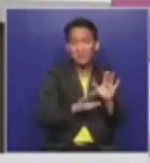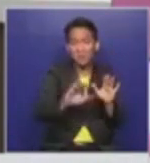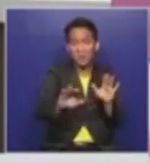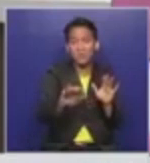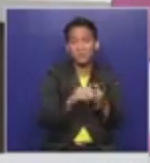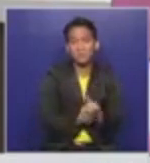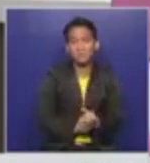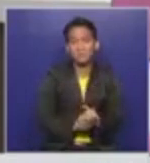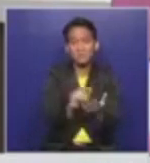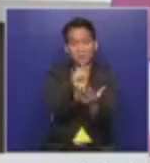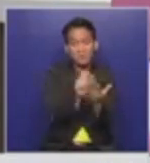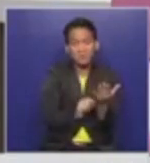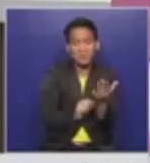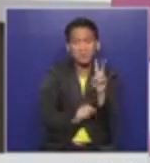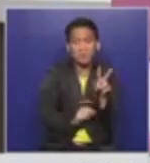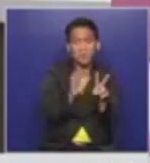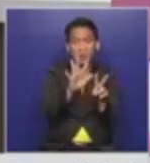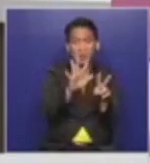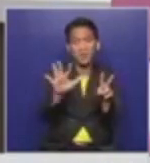ซึ่งเพิ่มเติมระเบียบค่าใช้จ่ายเกิดการพัฒนาทรัพย์สินของประชาชนทั้งสองนี้จะคล้ายกันถ้าได้ส่วนกรุงเทพนครก็จะใช้หลักของอ่าข้อบัญญัติของพยากรณ์และระเบียบข้อปฏิบัติซึ่งได้มีเขียนขึ้นมาตั้งแต่ปี2558